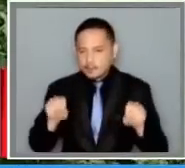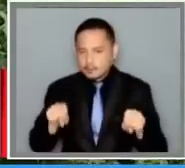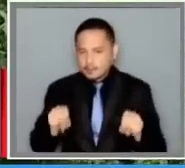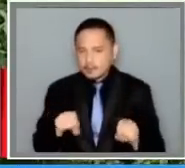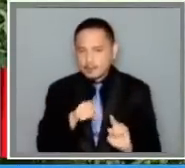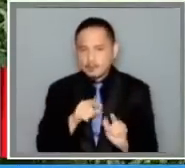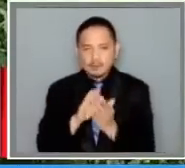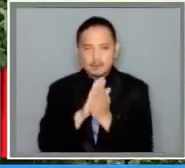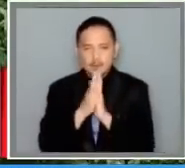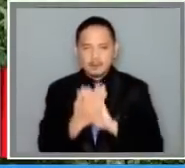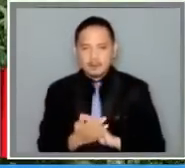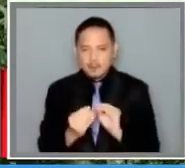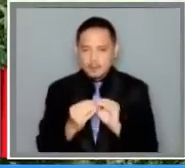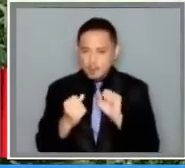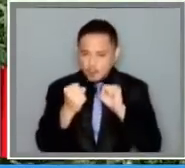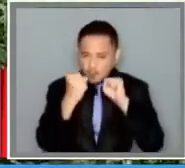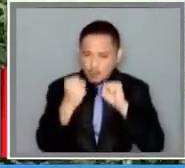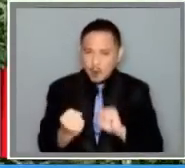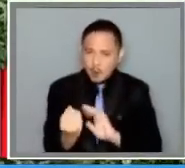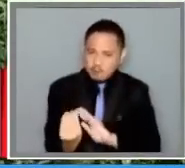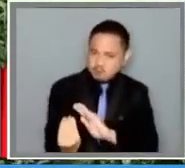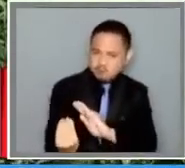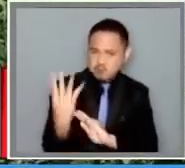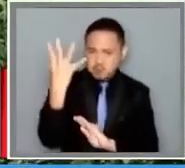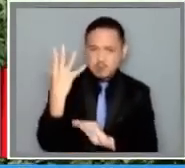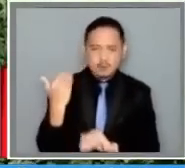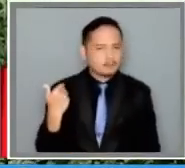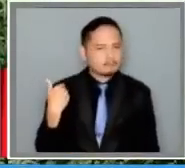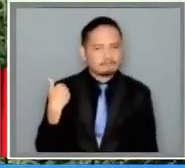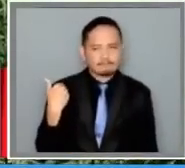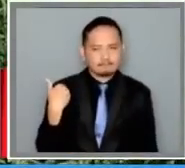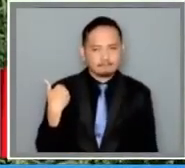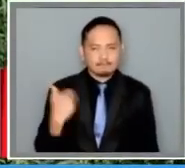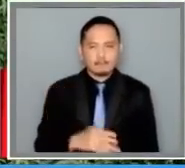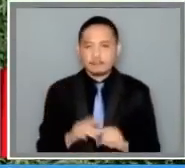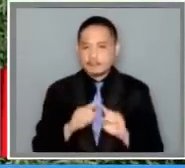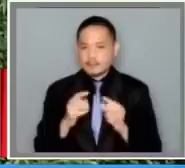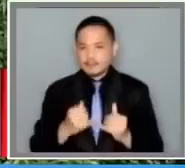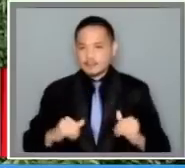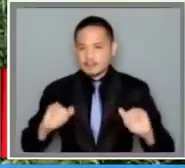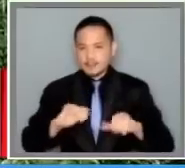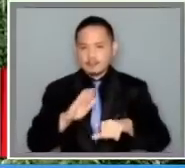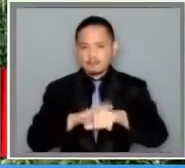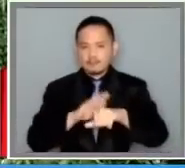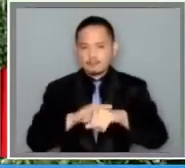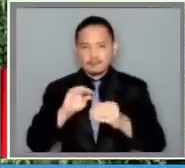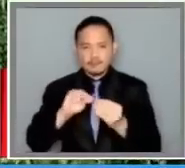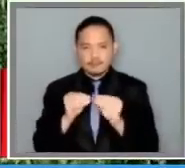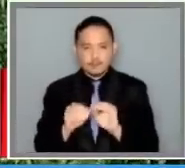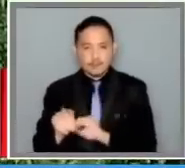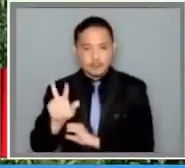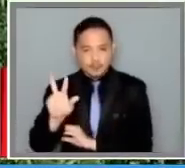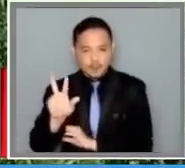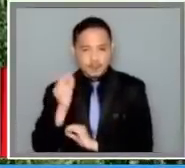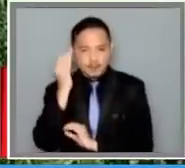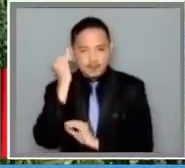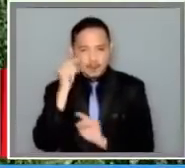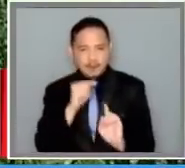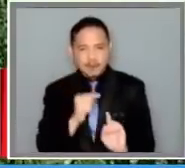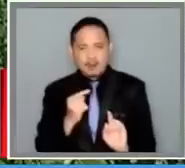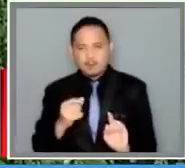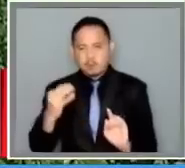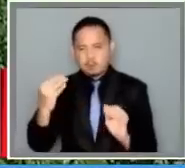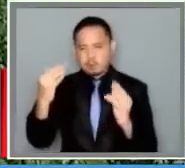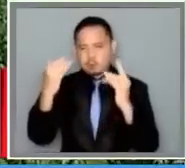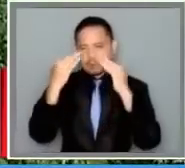pa ng malakas na pagsabog o explosive eruption, nakataas pa rin ang alert level 3 dahil sa uson na delikado para sa mga tao at hayop